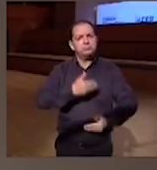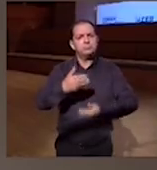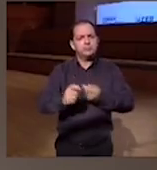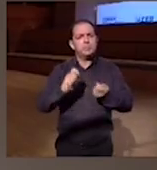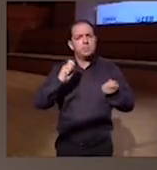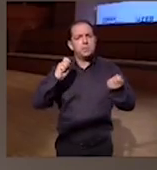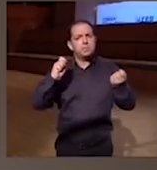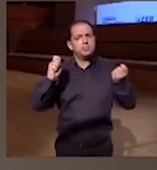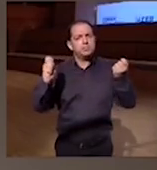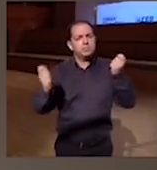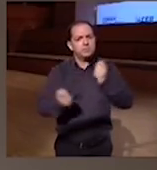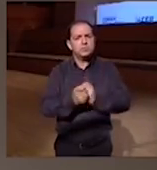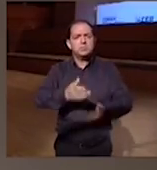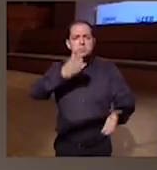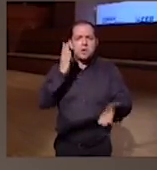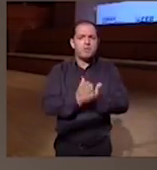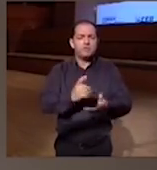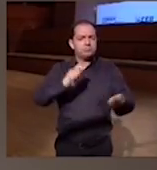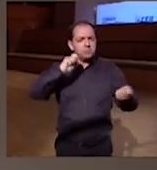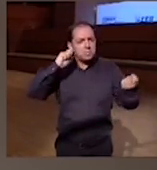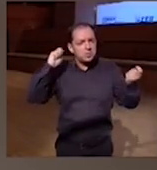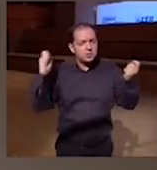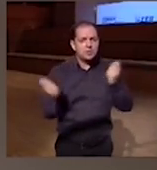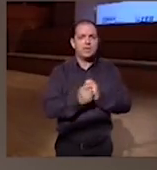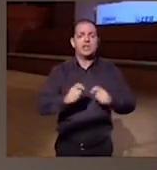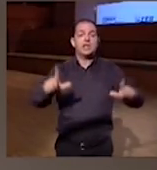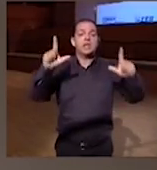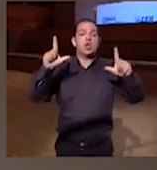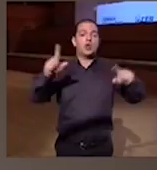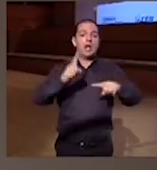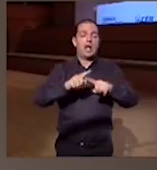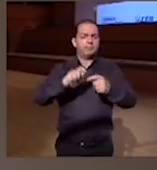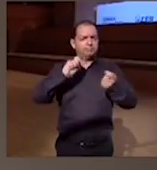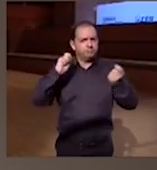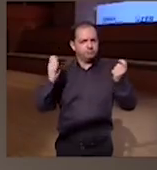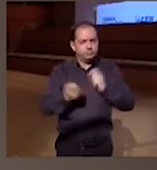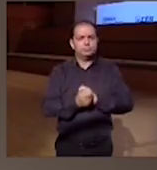αλλάξουμε αποφασιστικά την εικόνα της χώρας. Η Ελλάδα